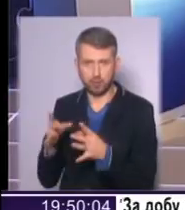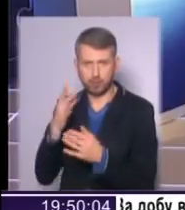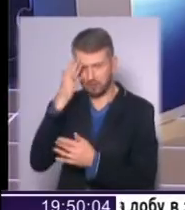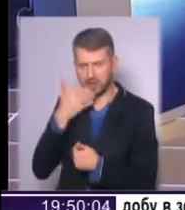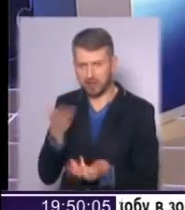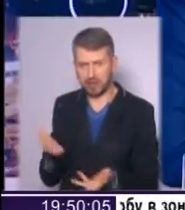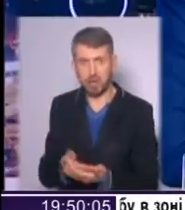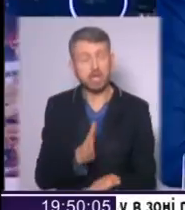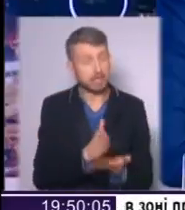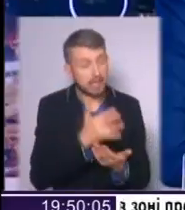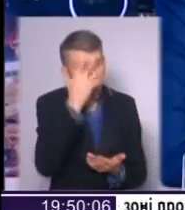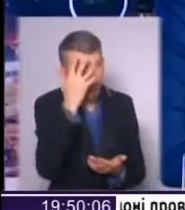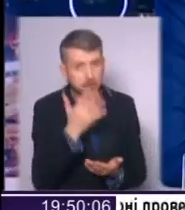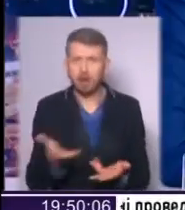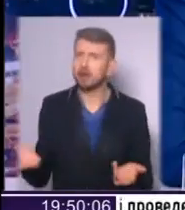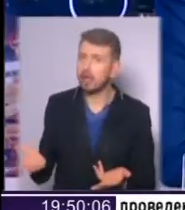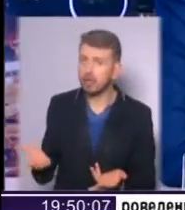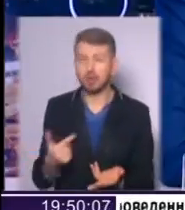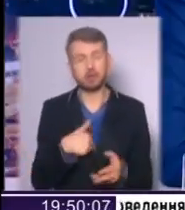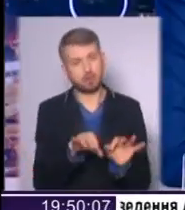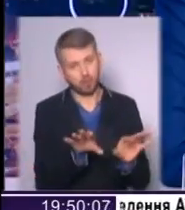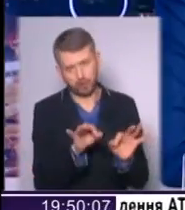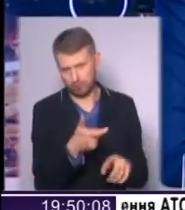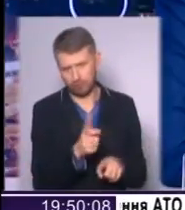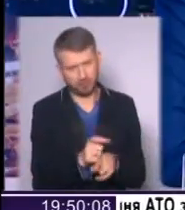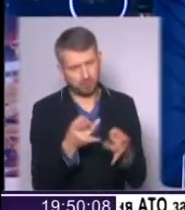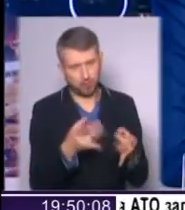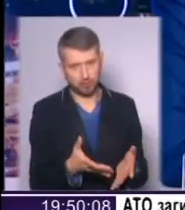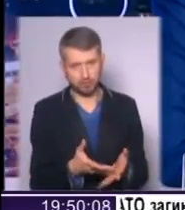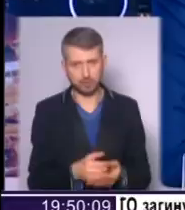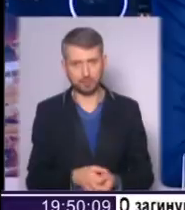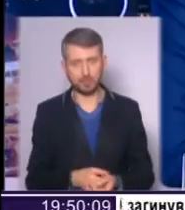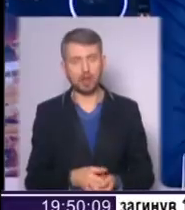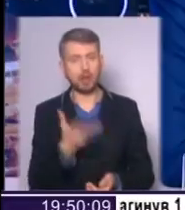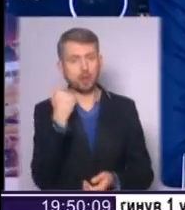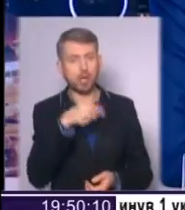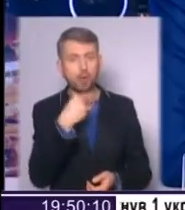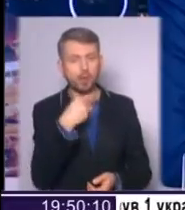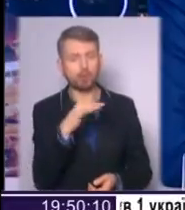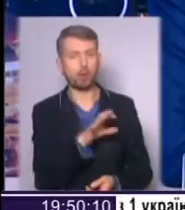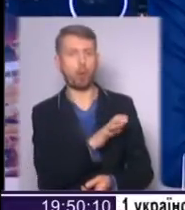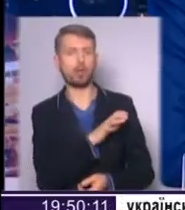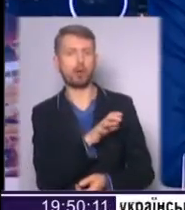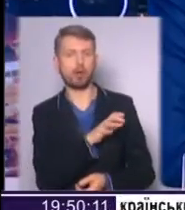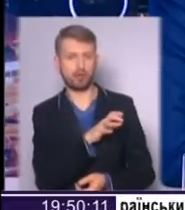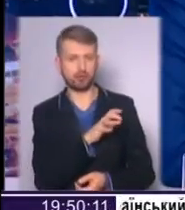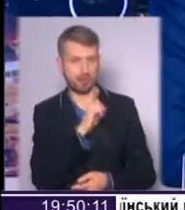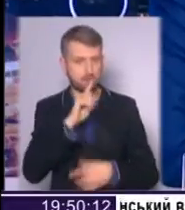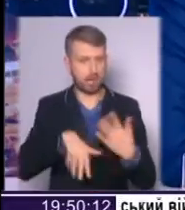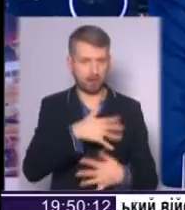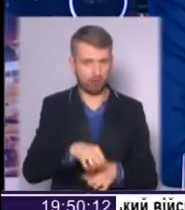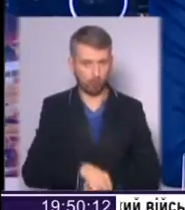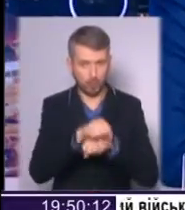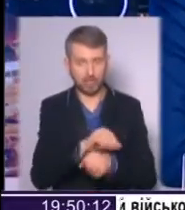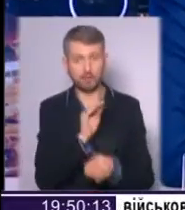знаєте, є сенс. Є сенс. Який же тут сенс? А я вам поясню, все дуже просто. Коли політика, говорить, так? От коли говорять про олігархічний переворот і звинувачують